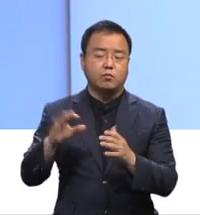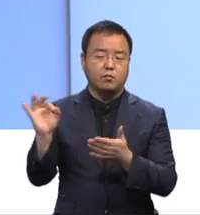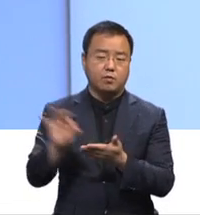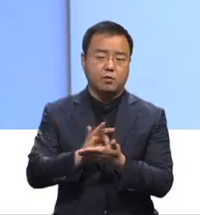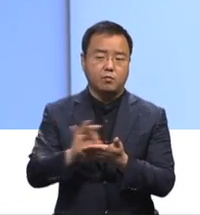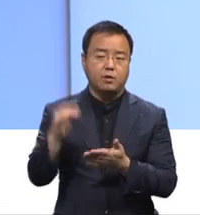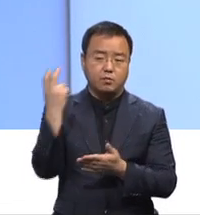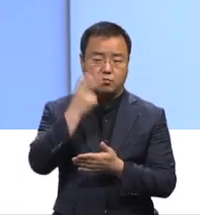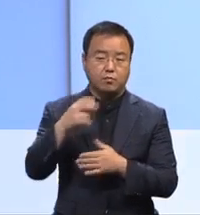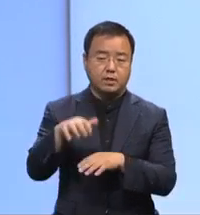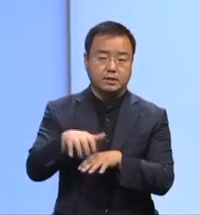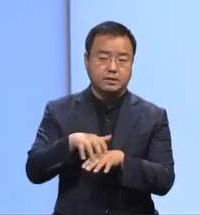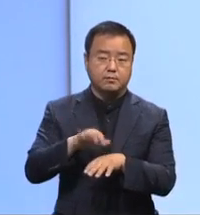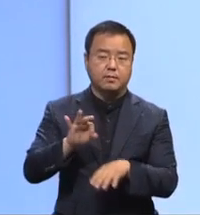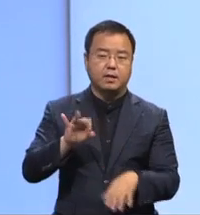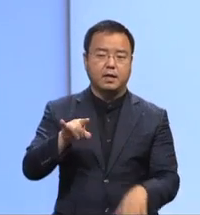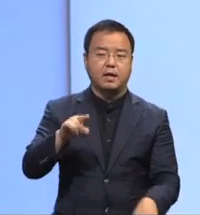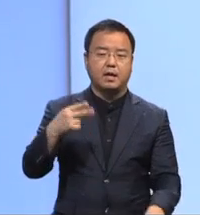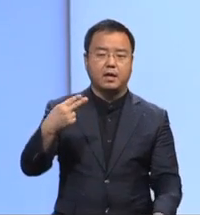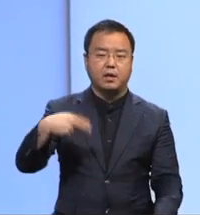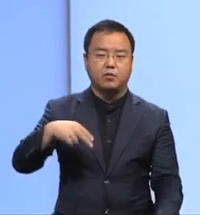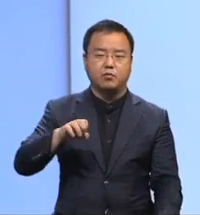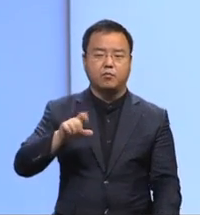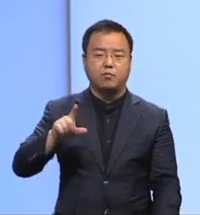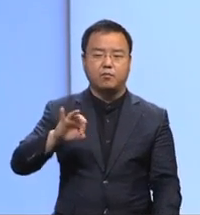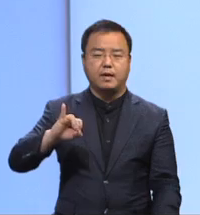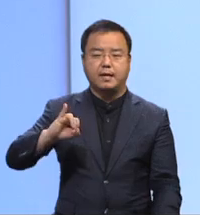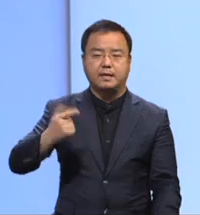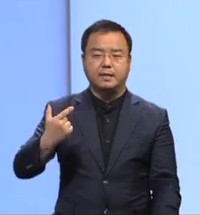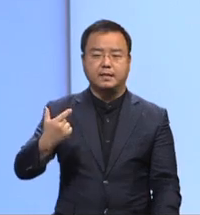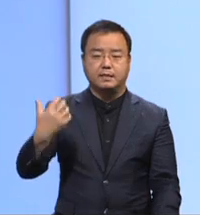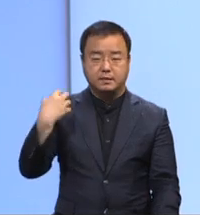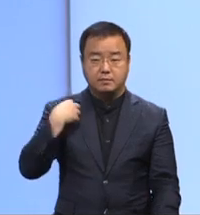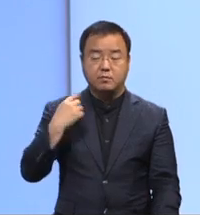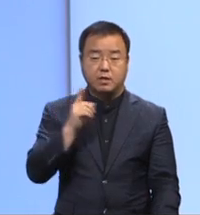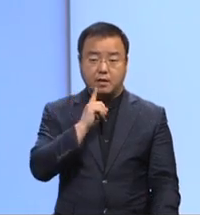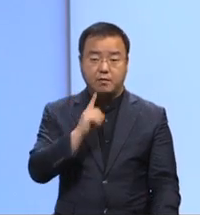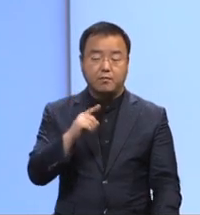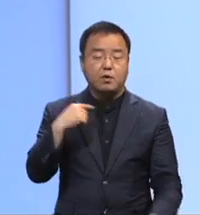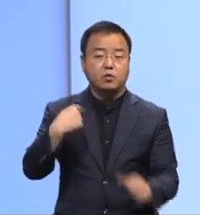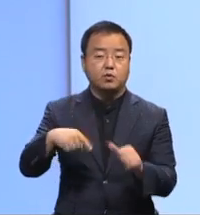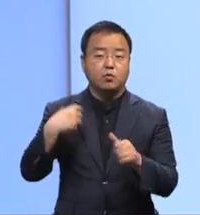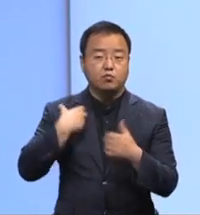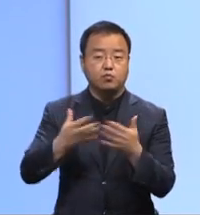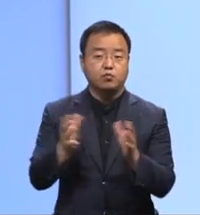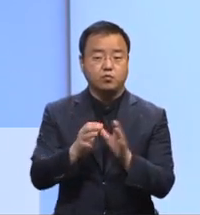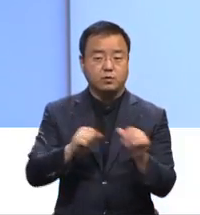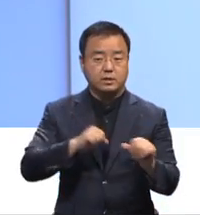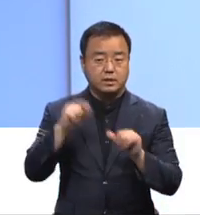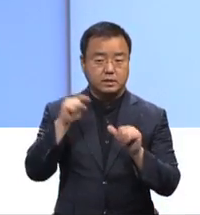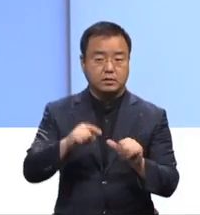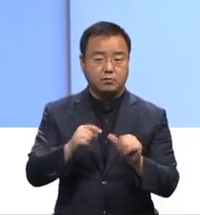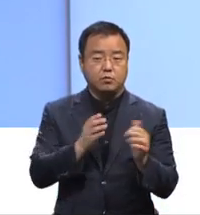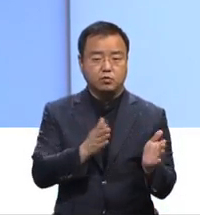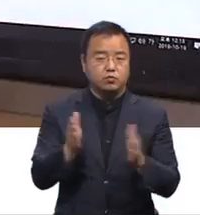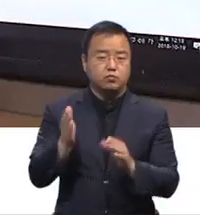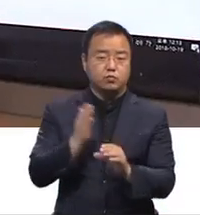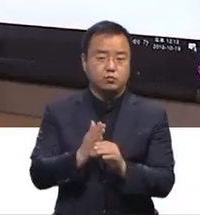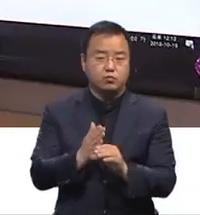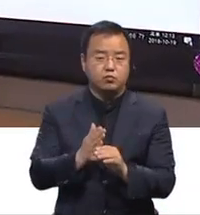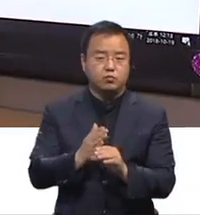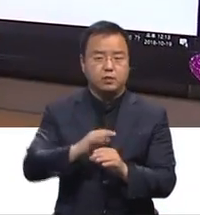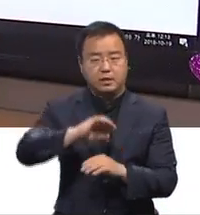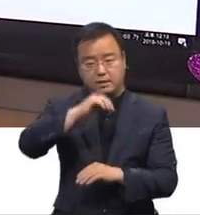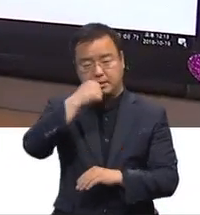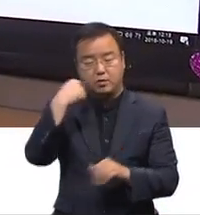에 디파인 을 의무적으로 사용하도록 하는 내용이 있습니다 이것은 현재의 교육부가 시행령으로 도 추진하고 있는 내용이 거구요 예산을 교육